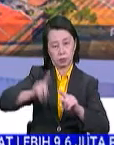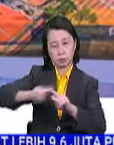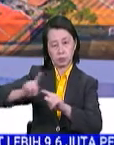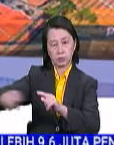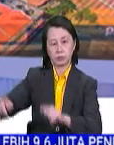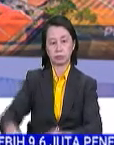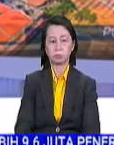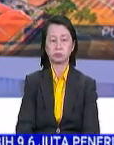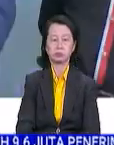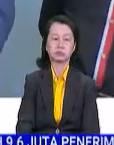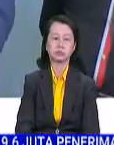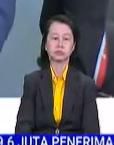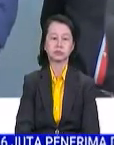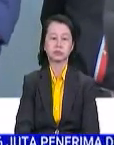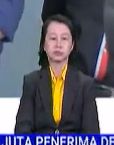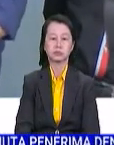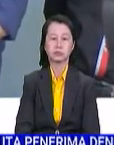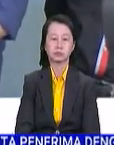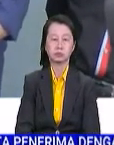sebagainya.